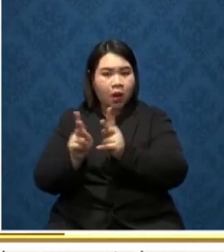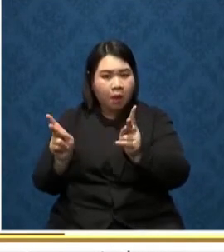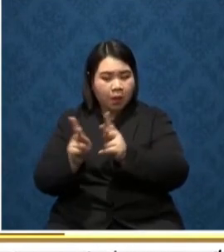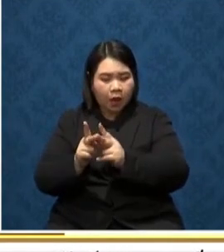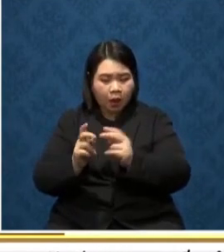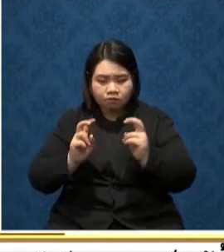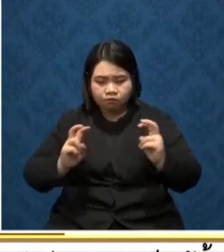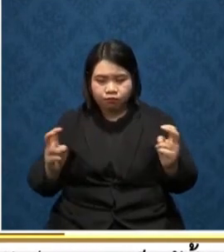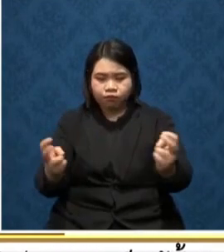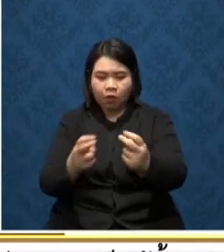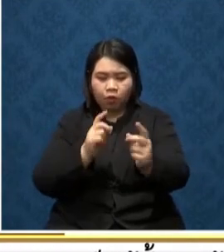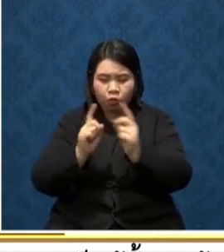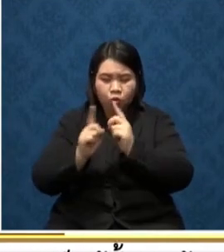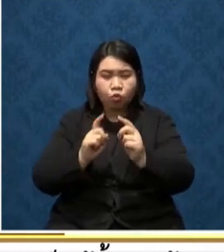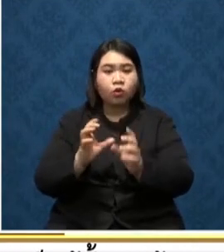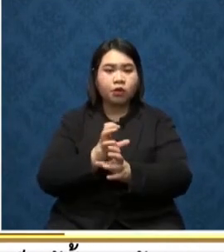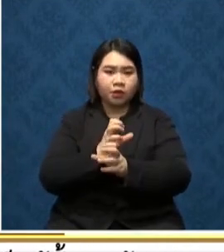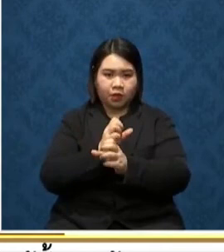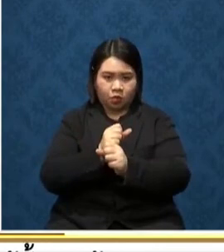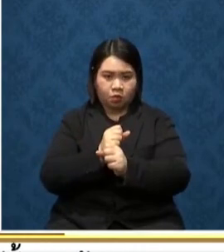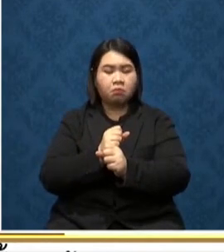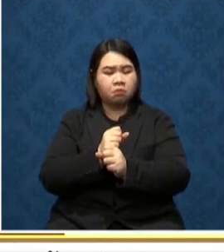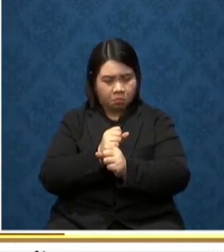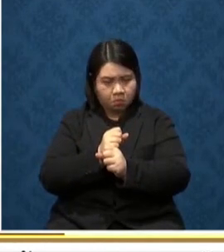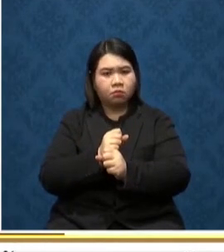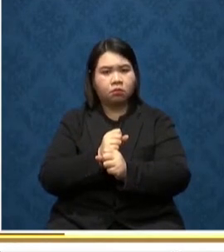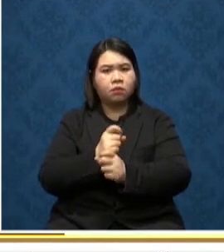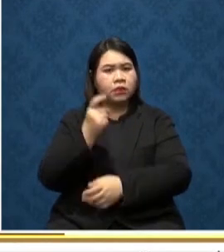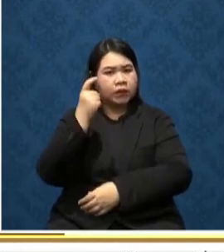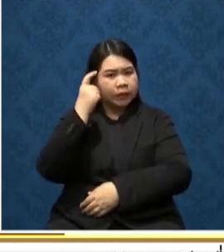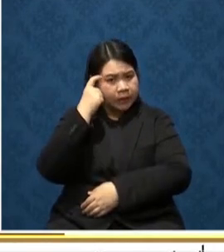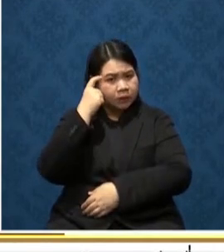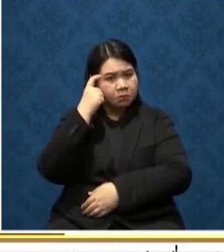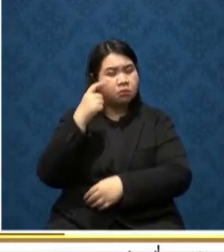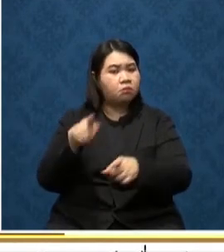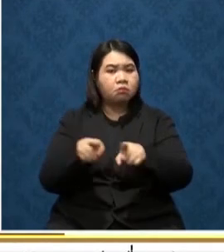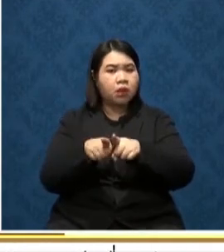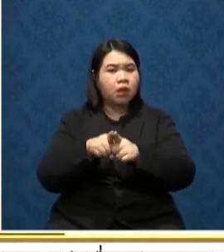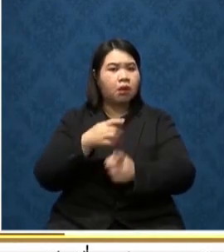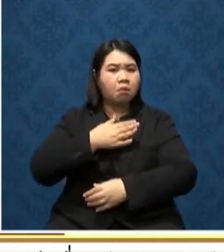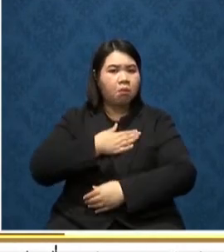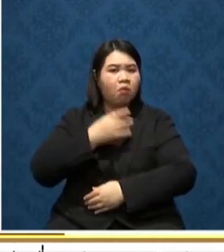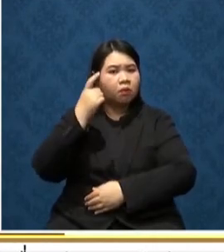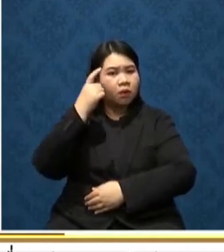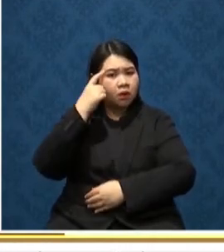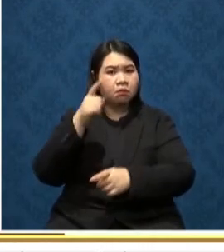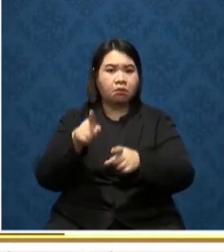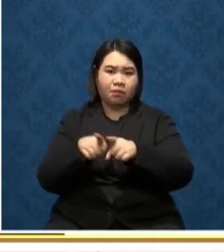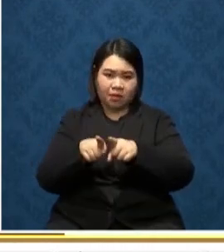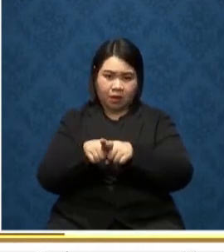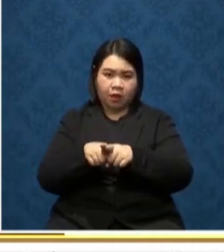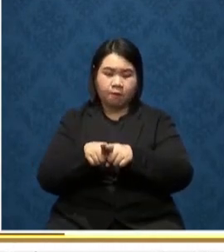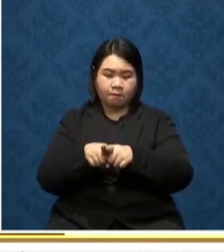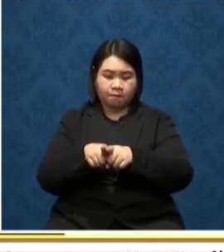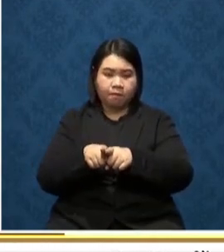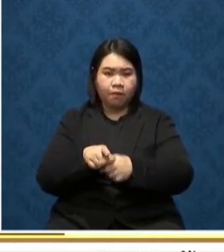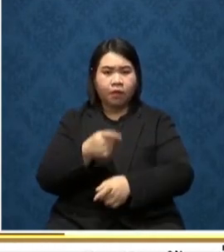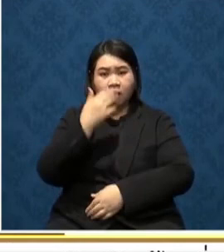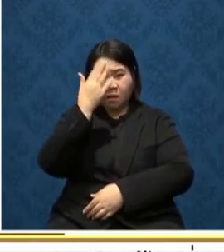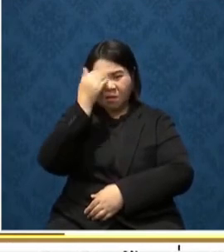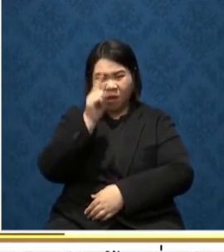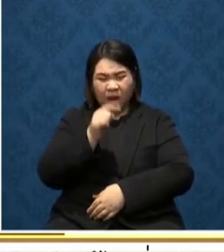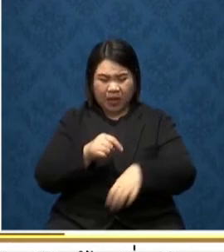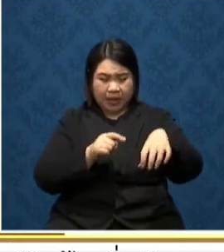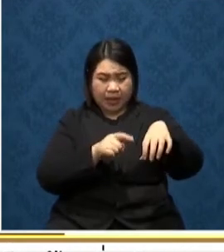ได้มีข้อสรุปว่า เห็นด้วยกับข้อเสนอของผมที่จะยก